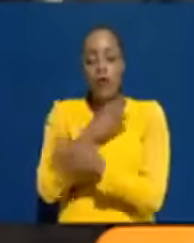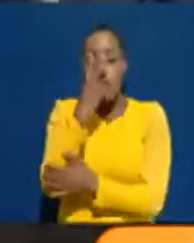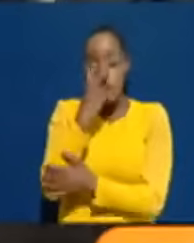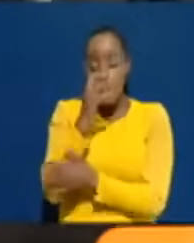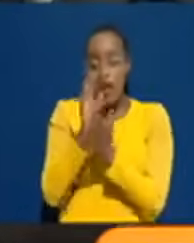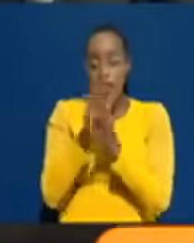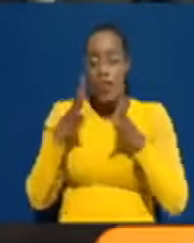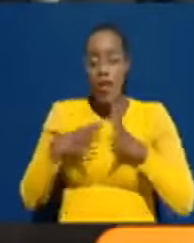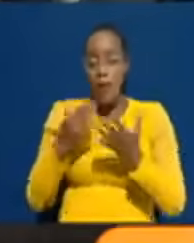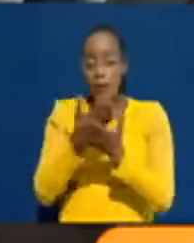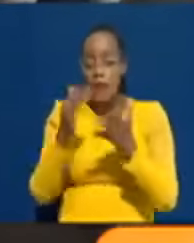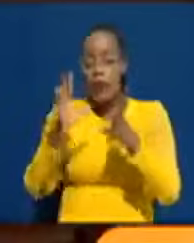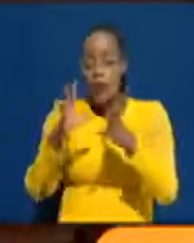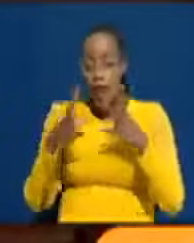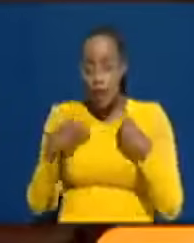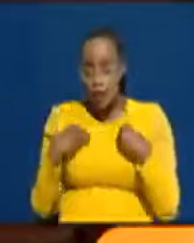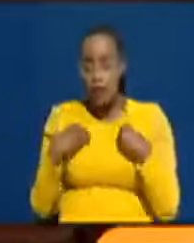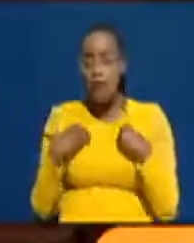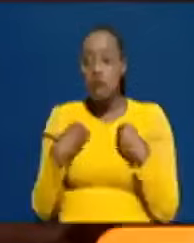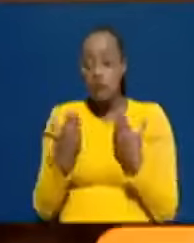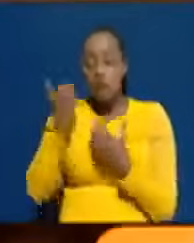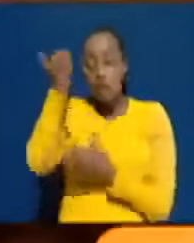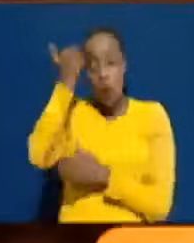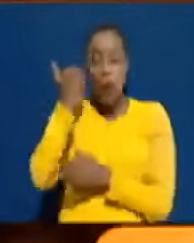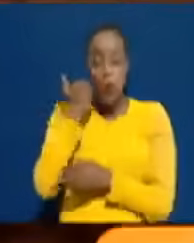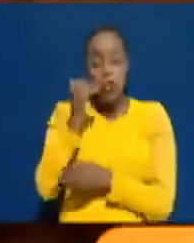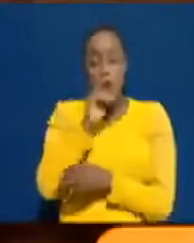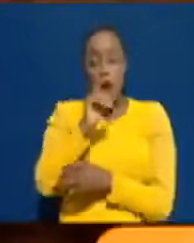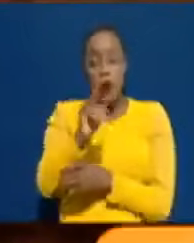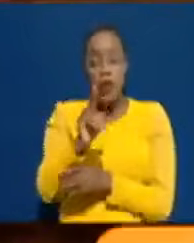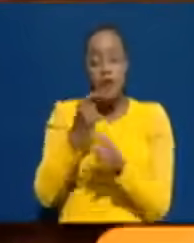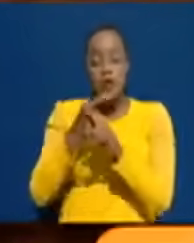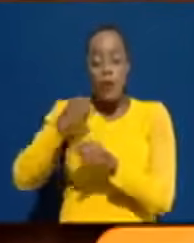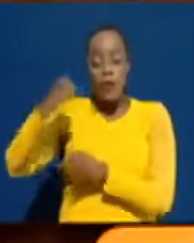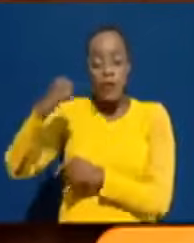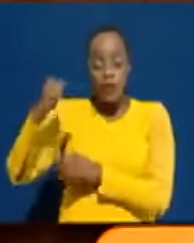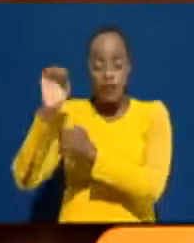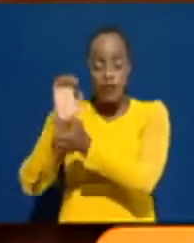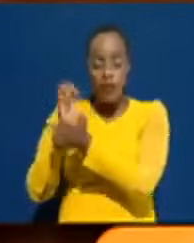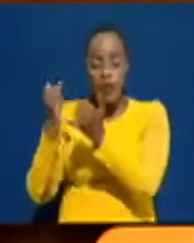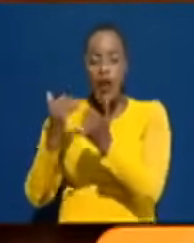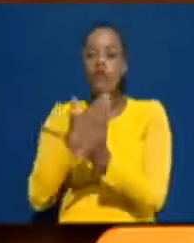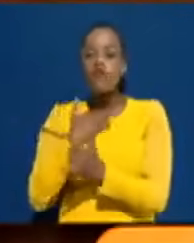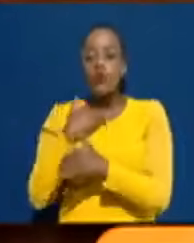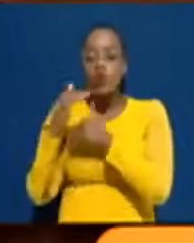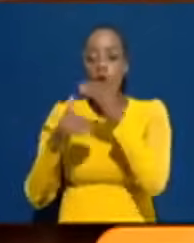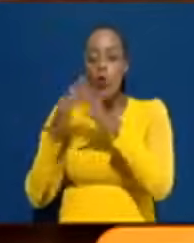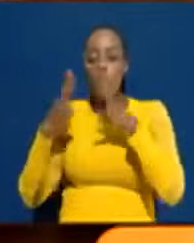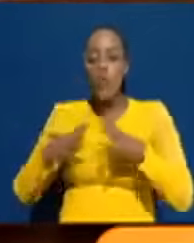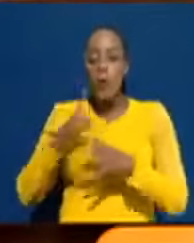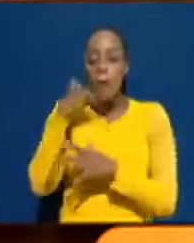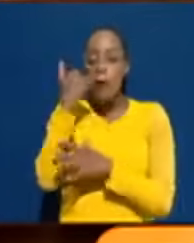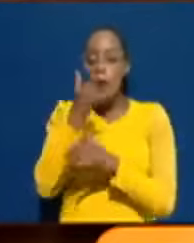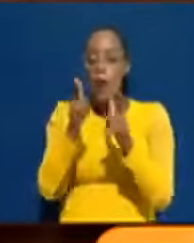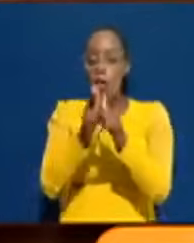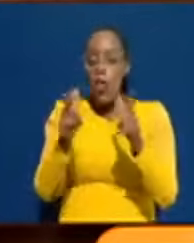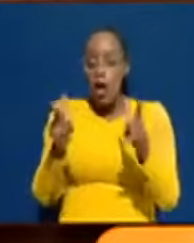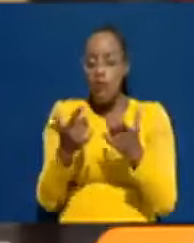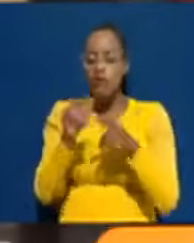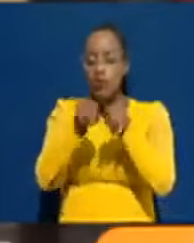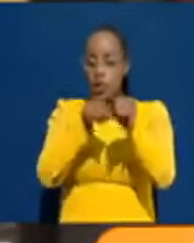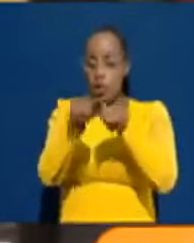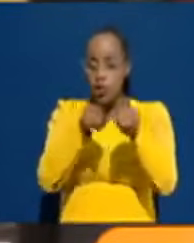umma watakubaliwa ndani ya mahakama. Upande wa mashtaka ukitaka idadi ya wale watakaoruhusiwa